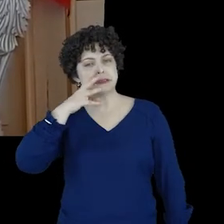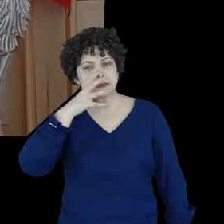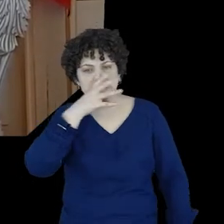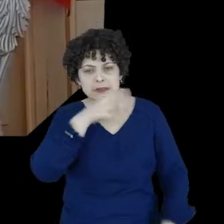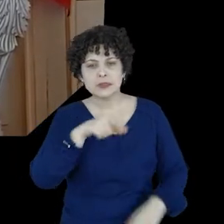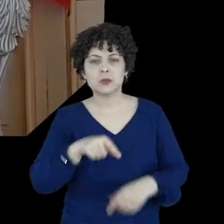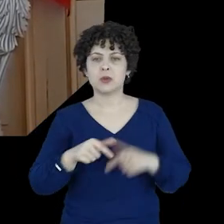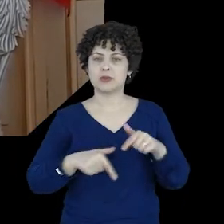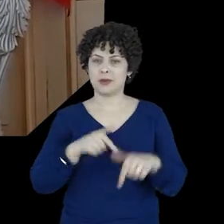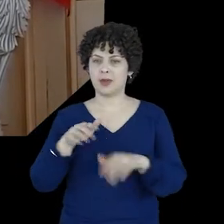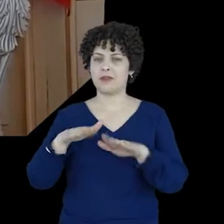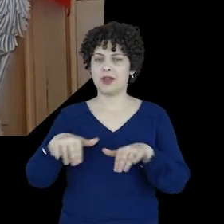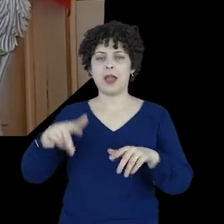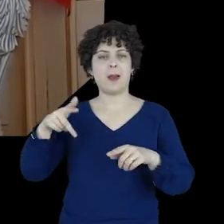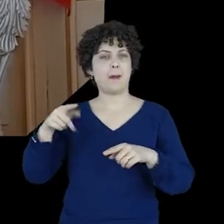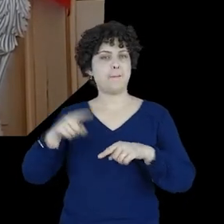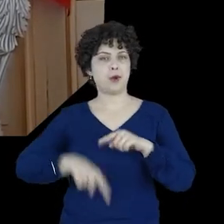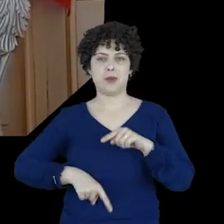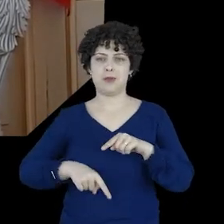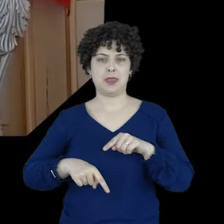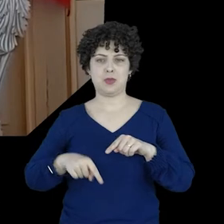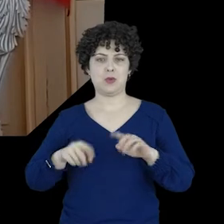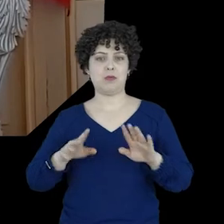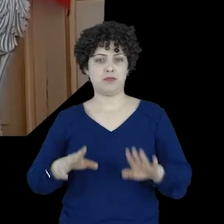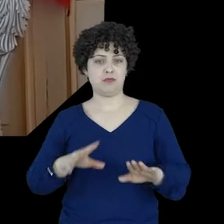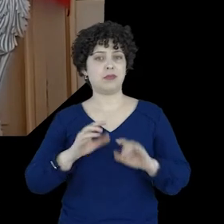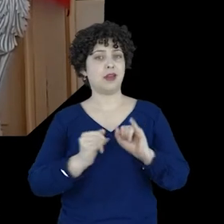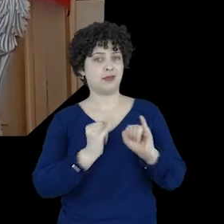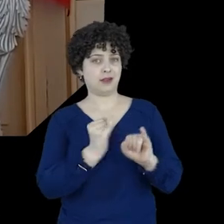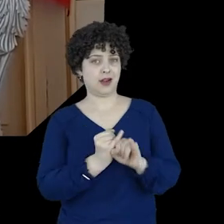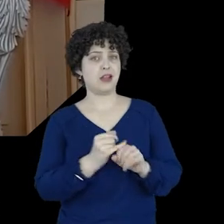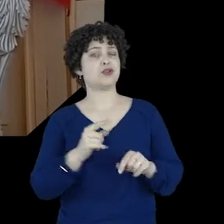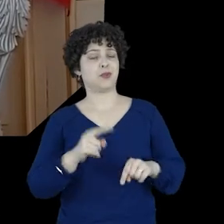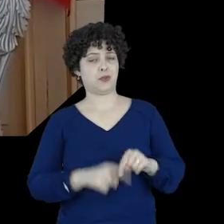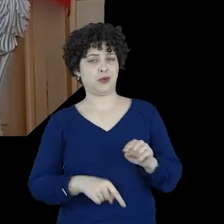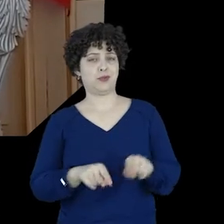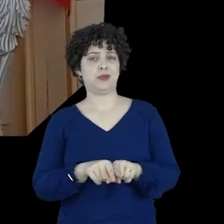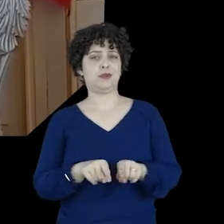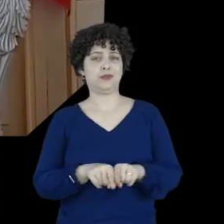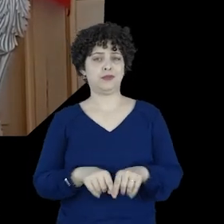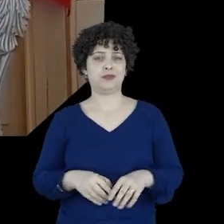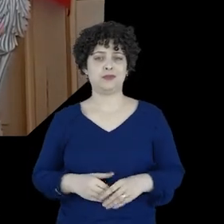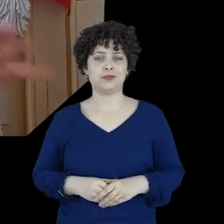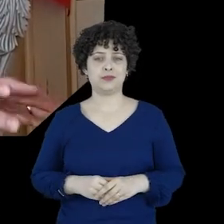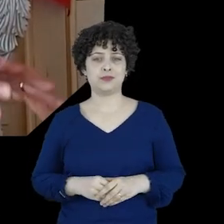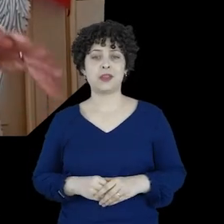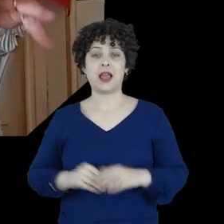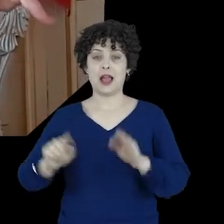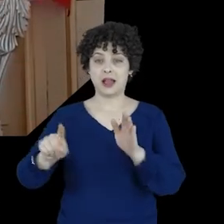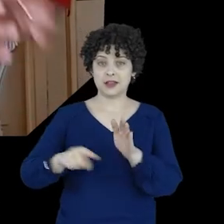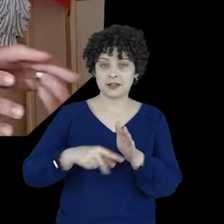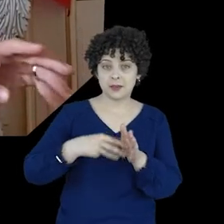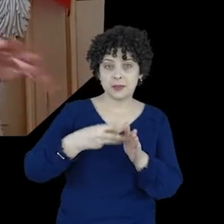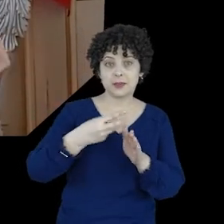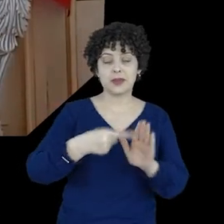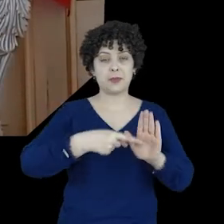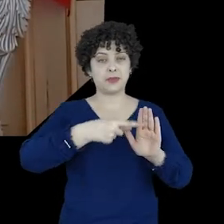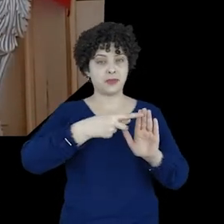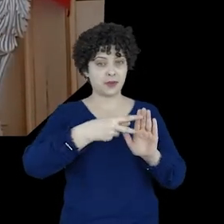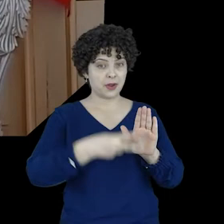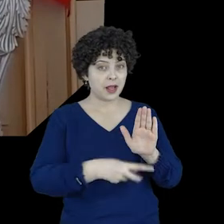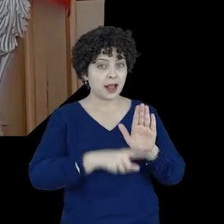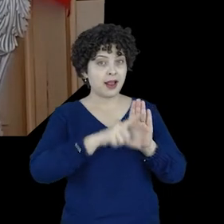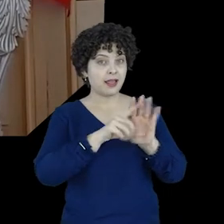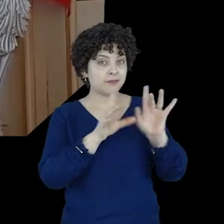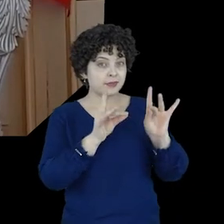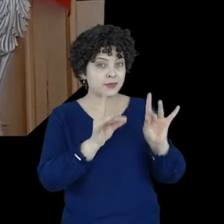insisté sur le fait que le travail des enfants est interdit, même sur Internet. Et donc, les premières dispositions